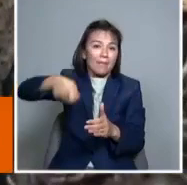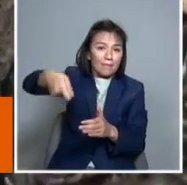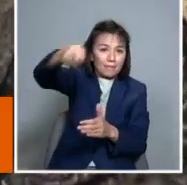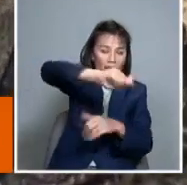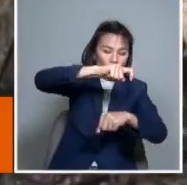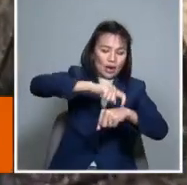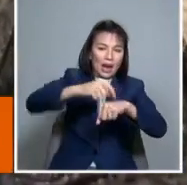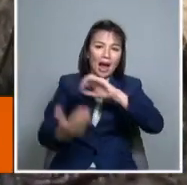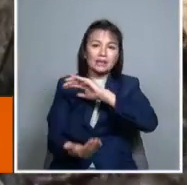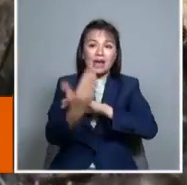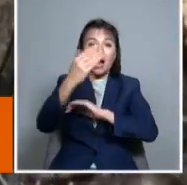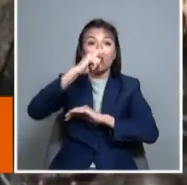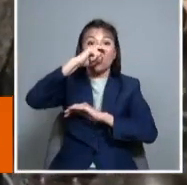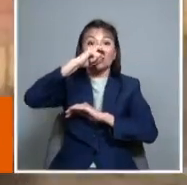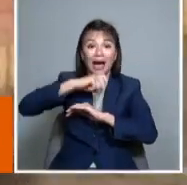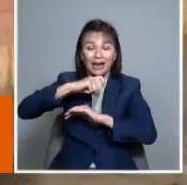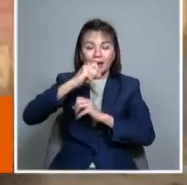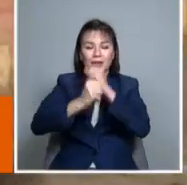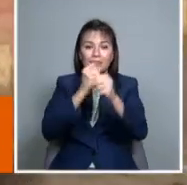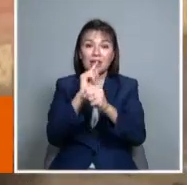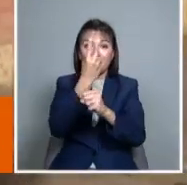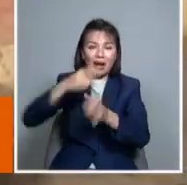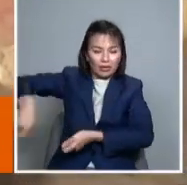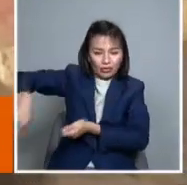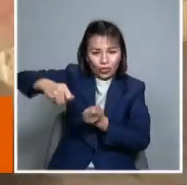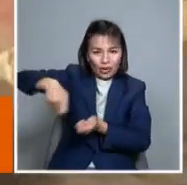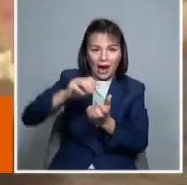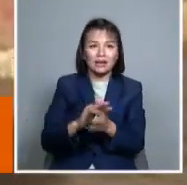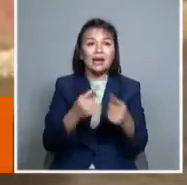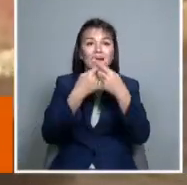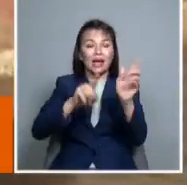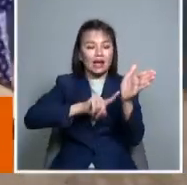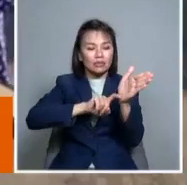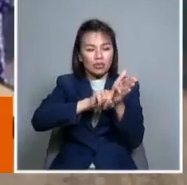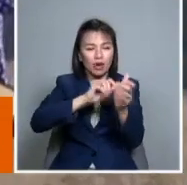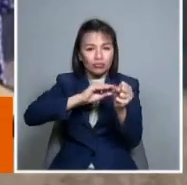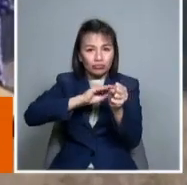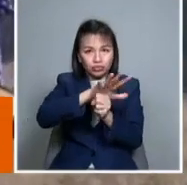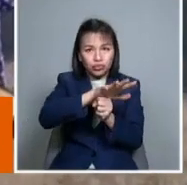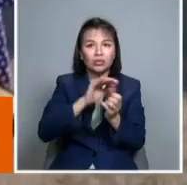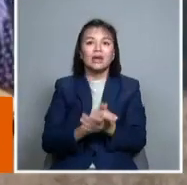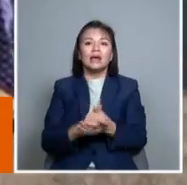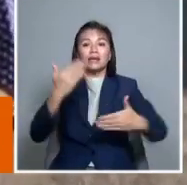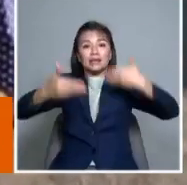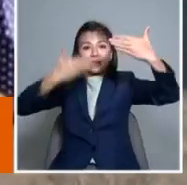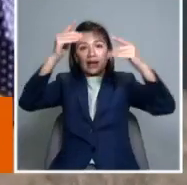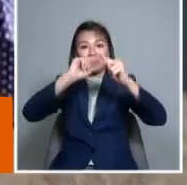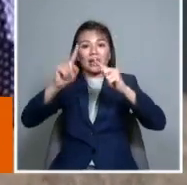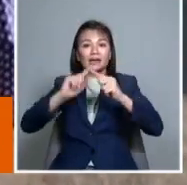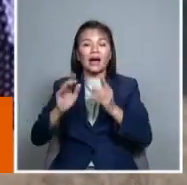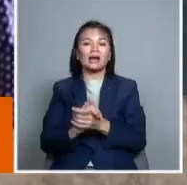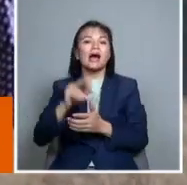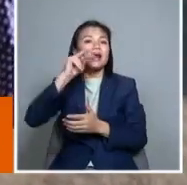ตรงกับวันขึ้นปีใหม่ไทยหรือว่าสงกรานต์แต่จากสถานการณ์โคบิ 19ก็ทำให้ทุกกิจกรรมสังสรรค์รื่นเริง